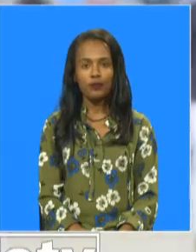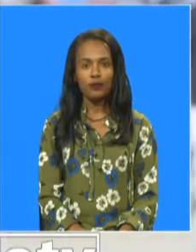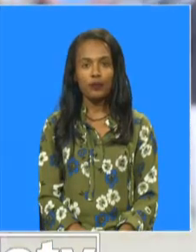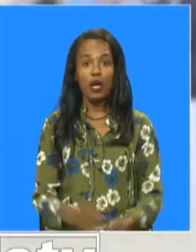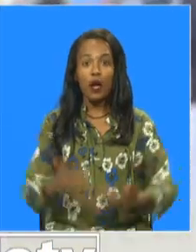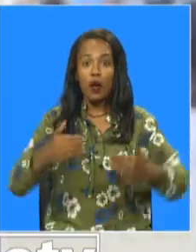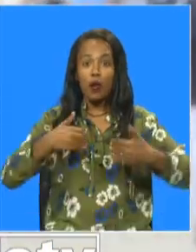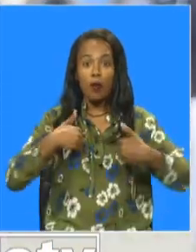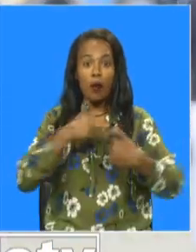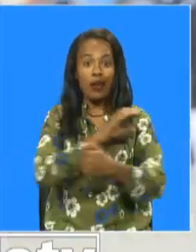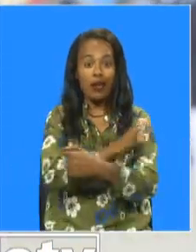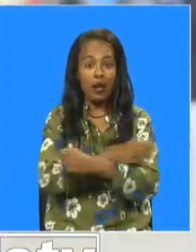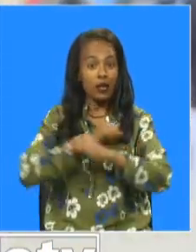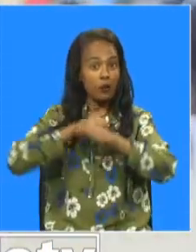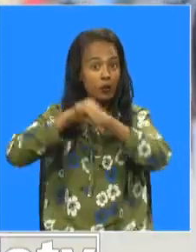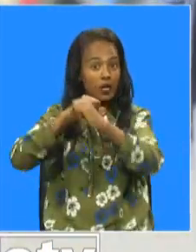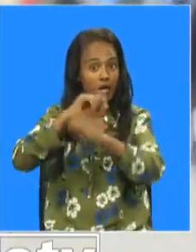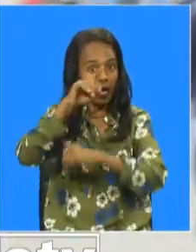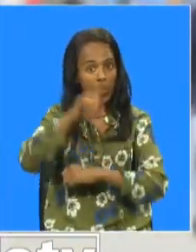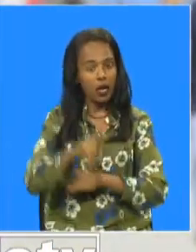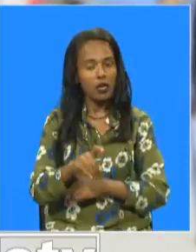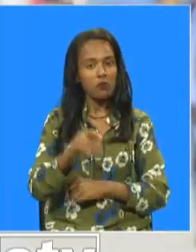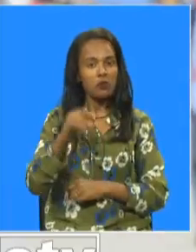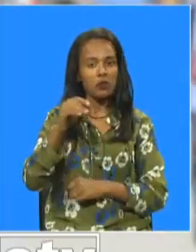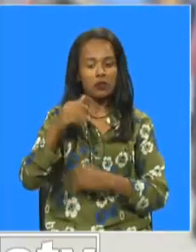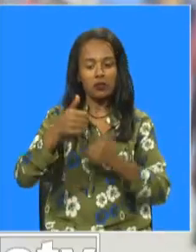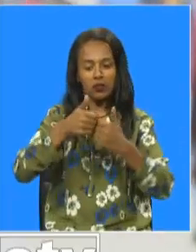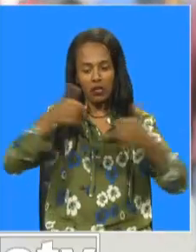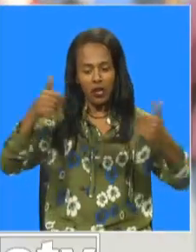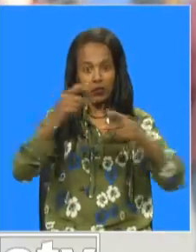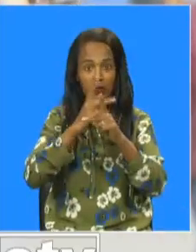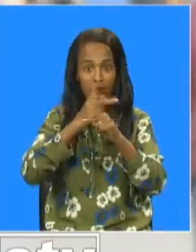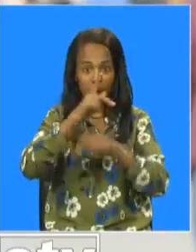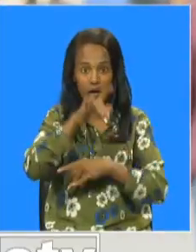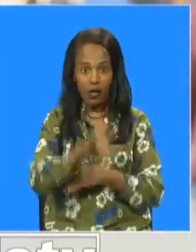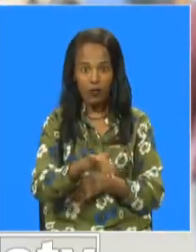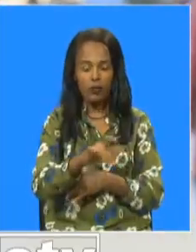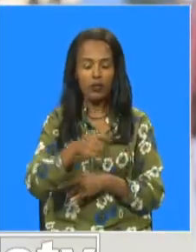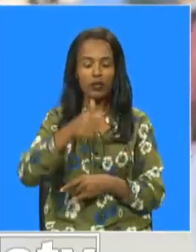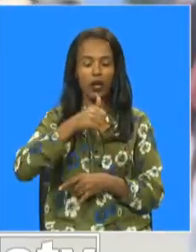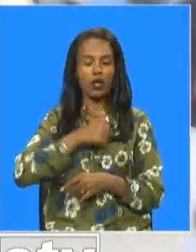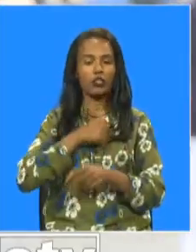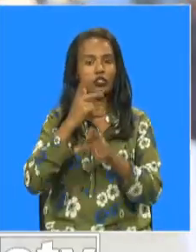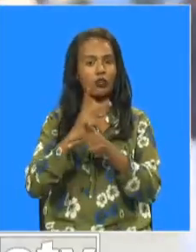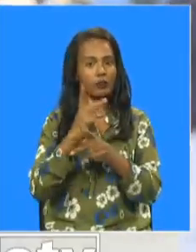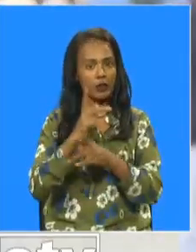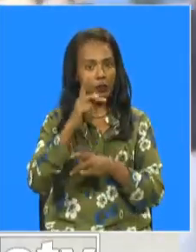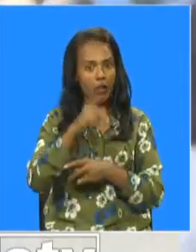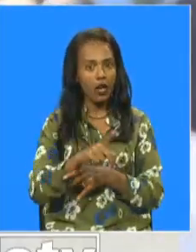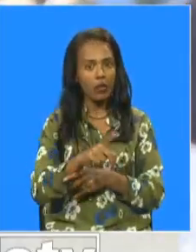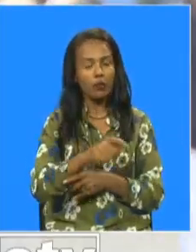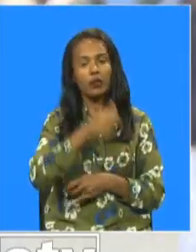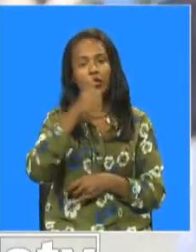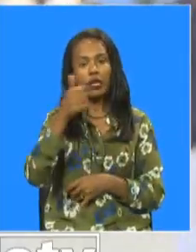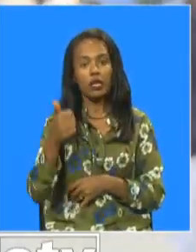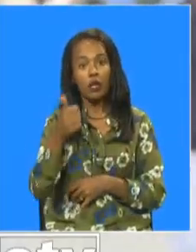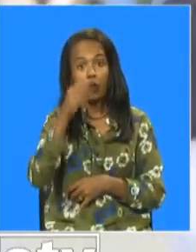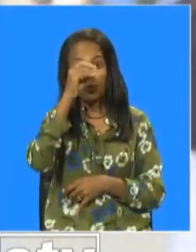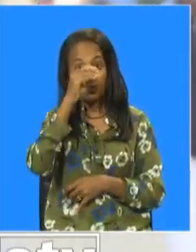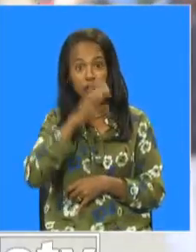ባለን አቅም መከላከል አለብን። ርቀታችን መጠበቅ አለብን። ራሳችን መጠበቅ አለብን። ለሌላውም ደግሞ